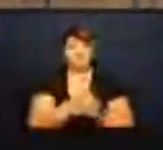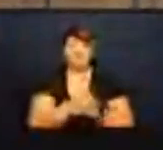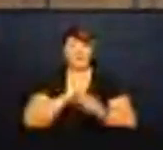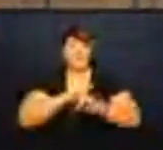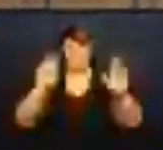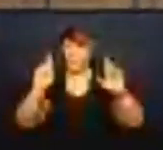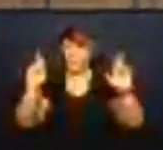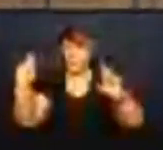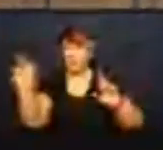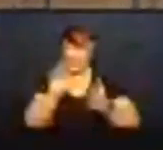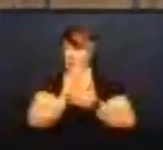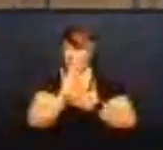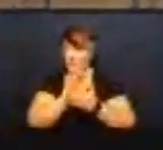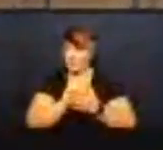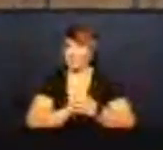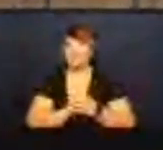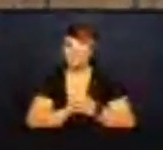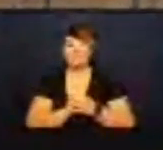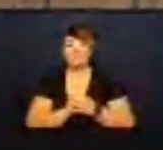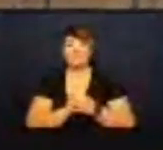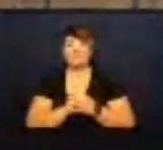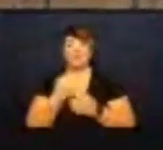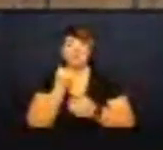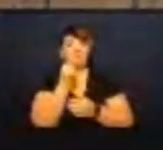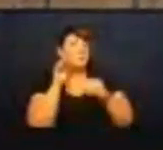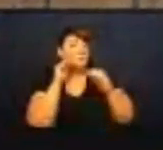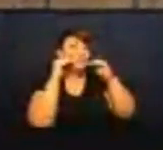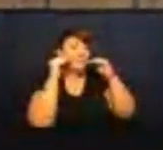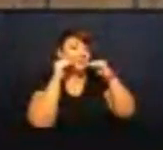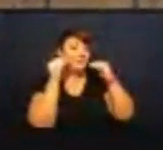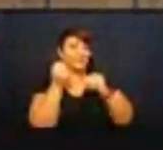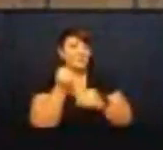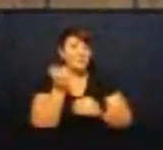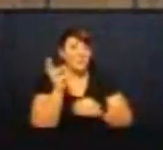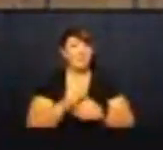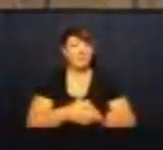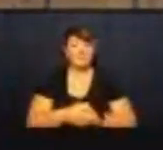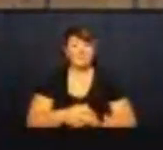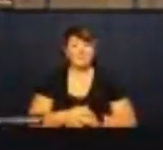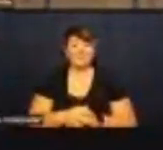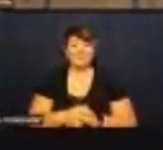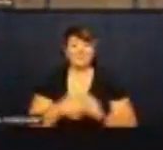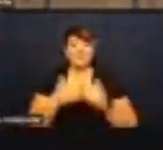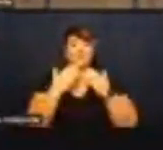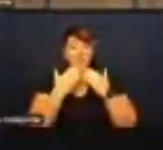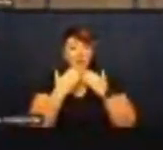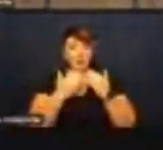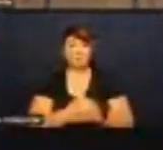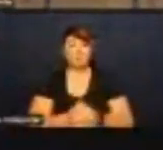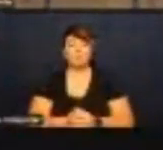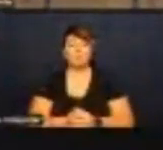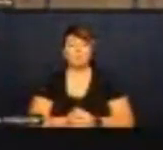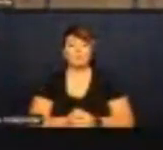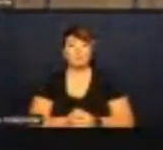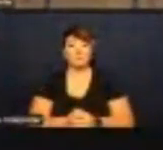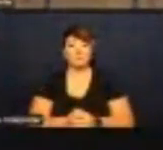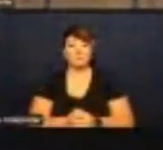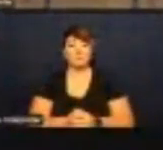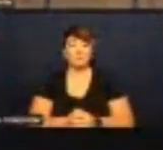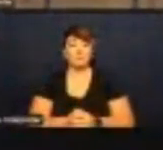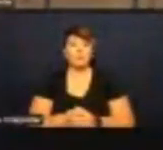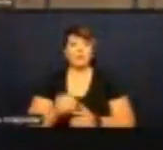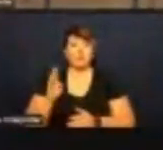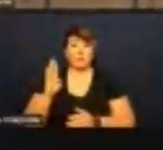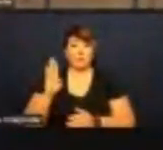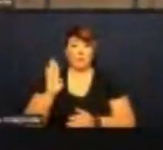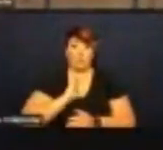kwa kujiunga nasi. Wanafunzi wako tayari kurudi shuleni. Naona mna